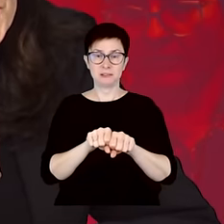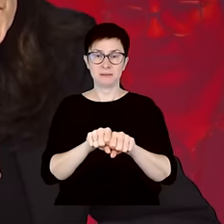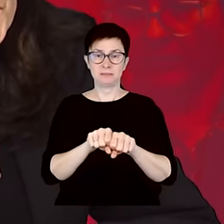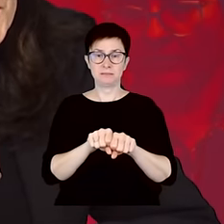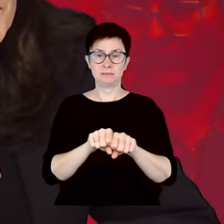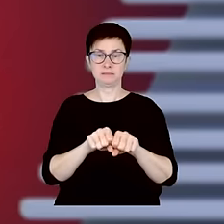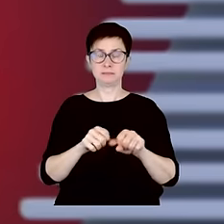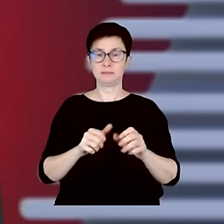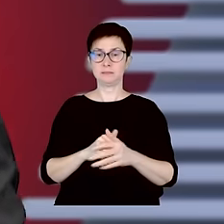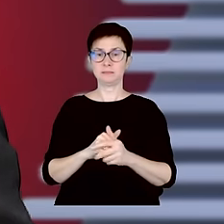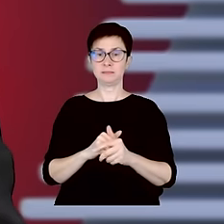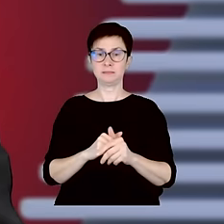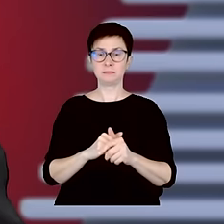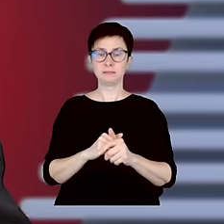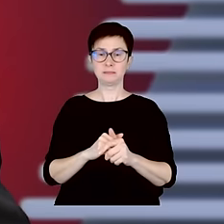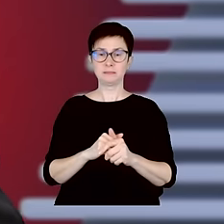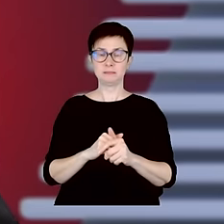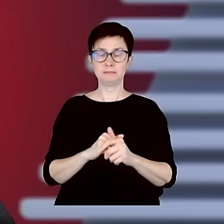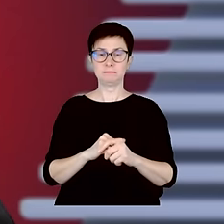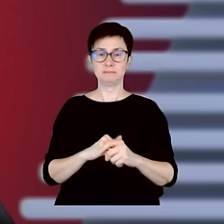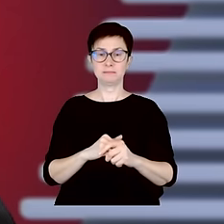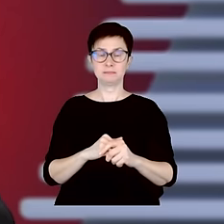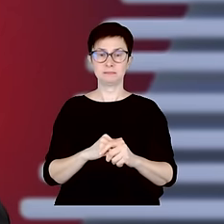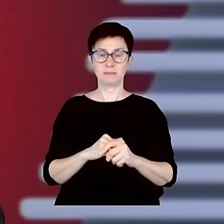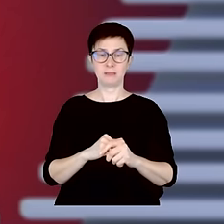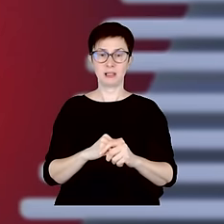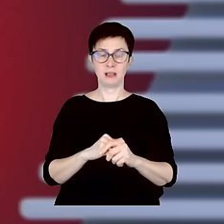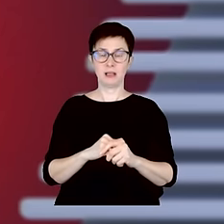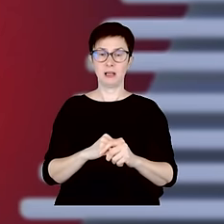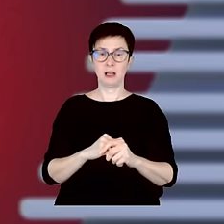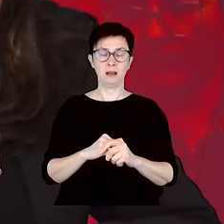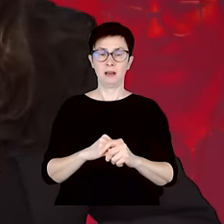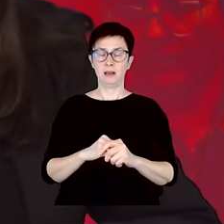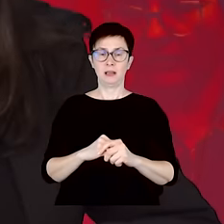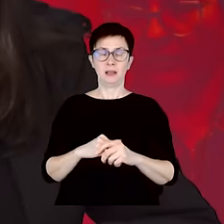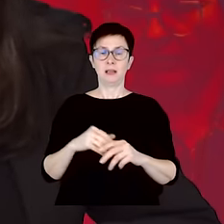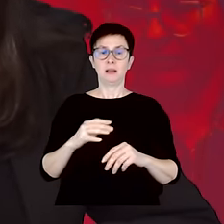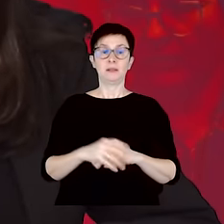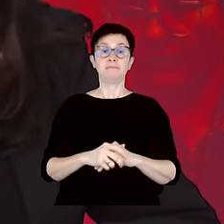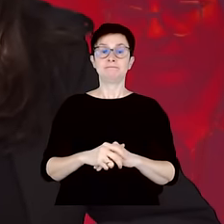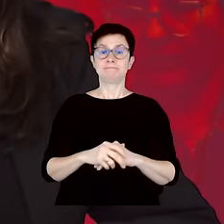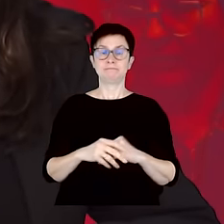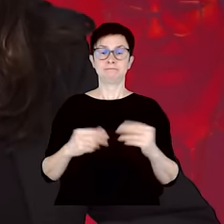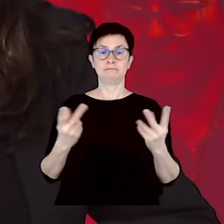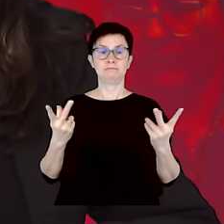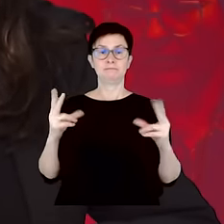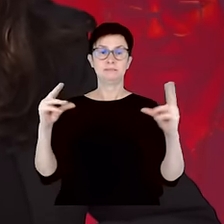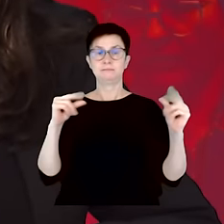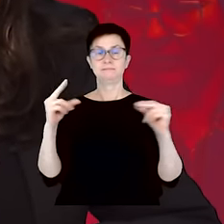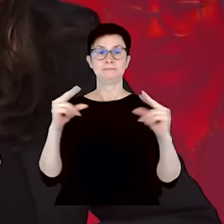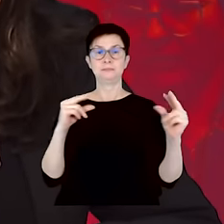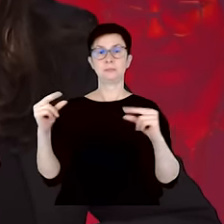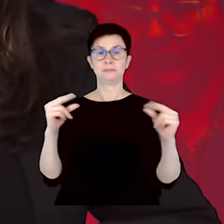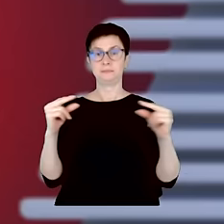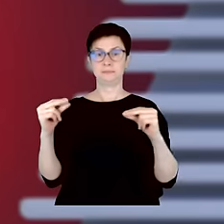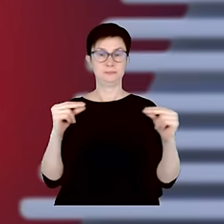prowadził śledztw osobiście, w odróżnieniu od pana prokuratora? Od pana ministra sprawiedliwości, który jest dziś prokuratorem generalnym wiele śledztw. Nie, osobiście